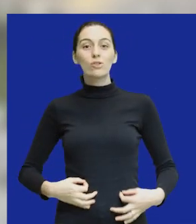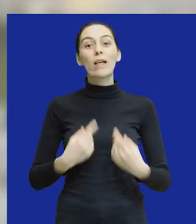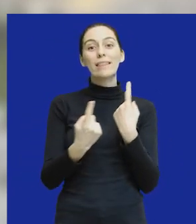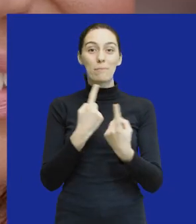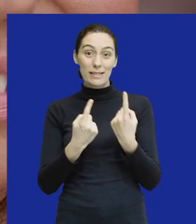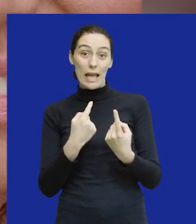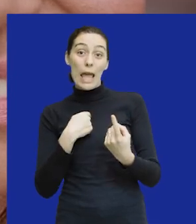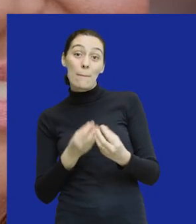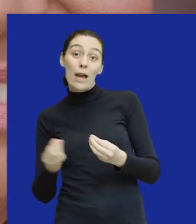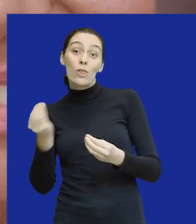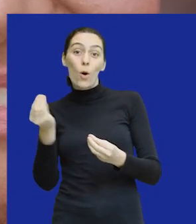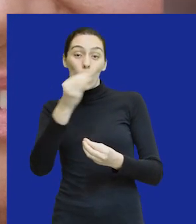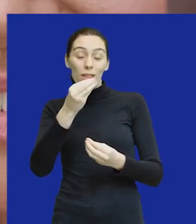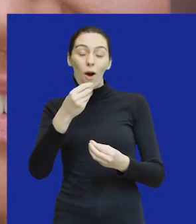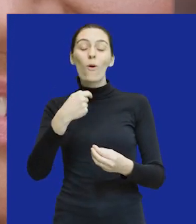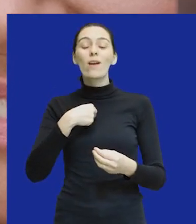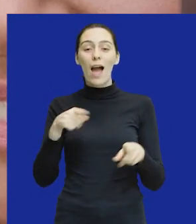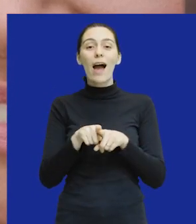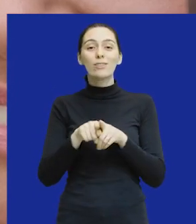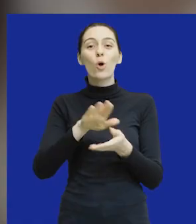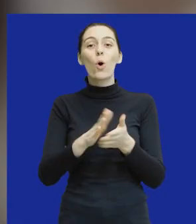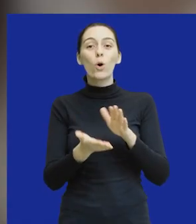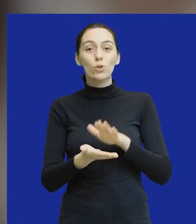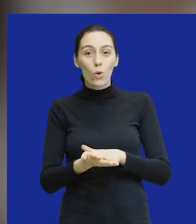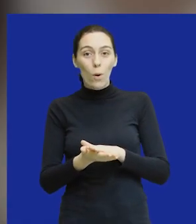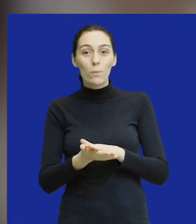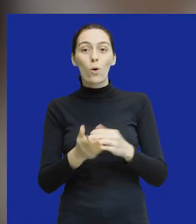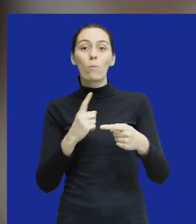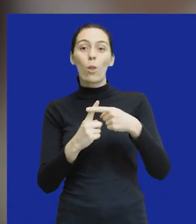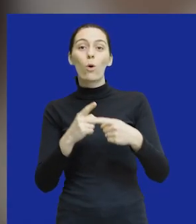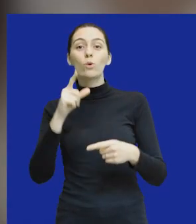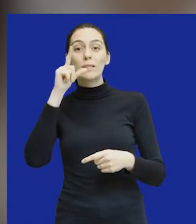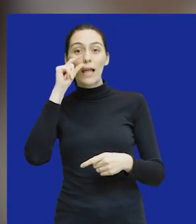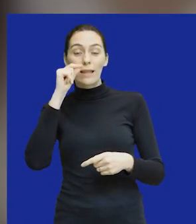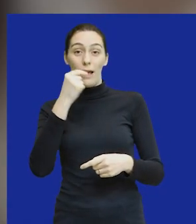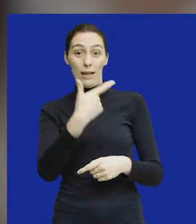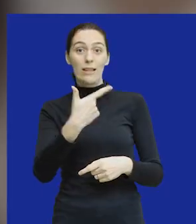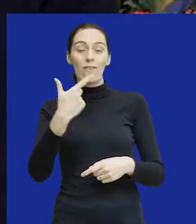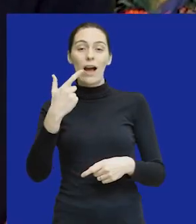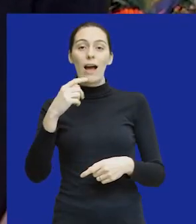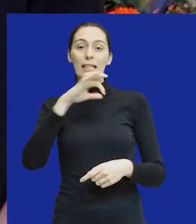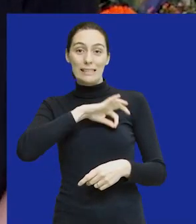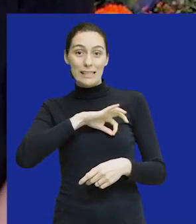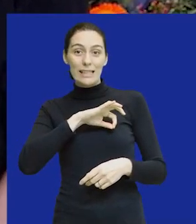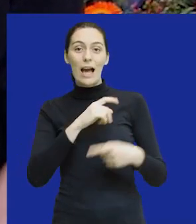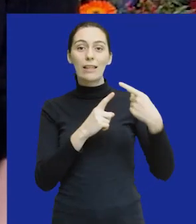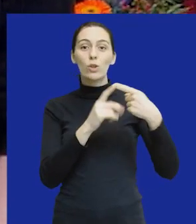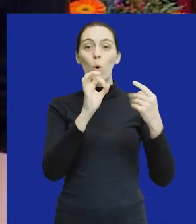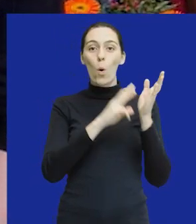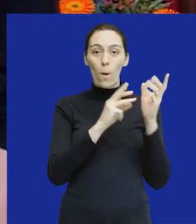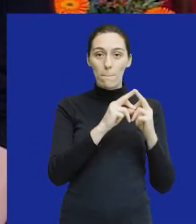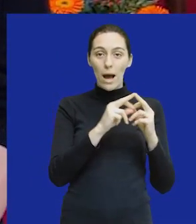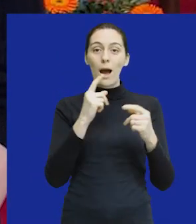dimenziju. Ja bih još nadodao i suprug i otac dvojice sinova, Tome i Šimuna, koje ovim